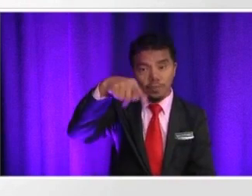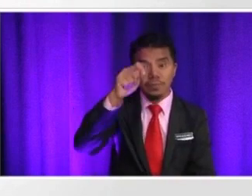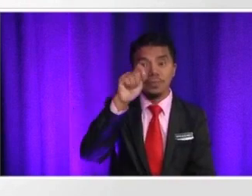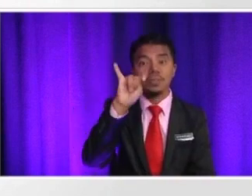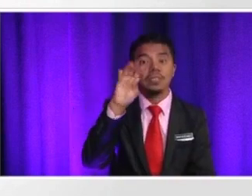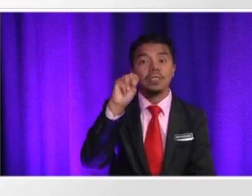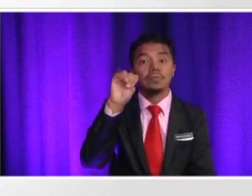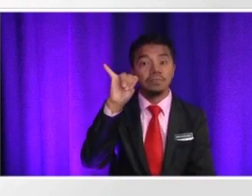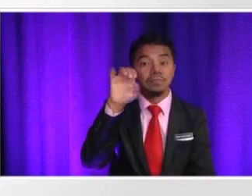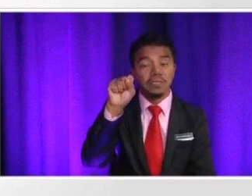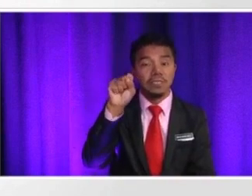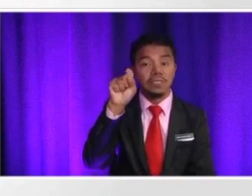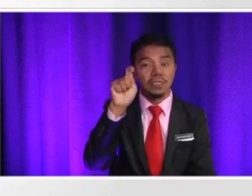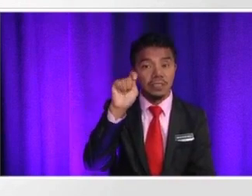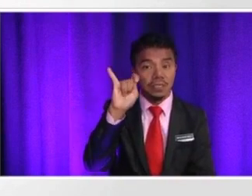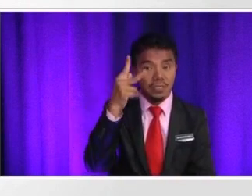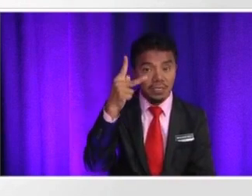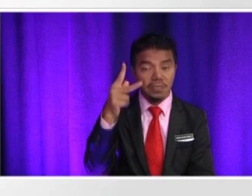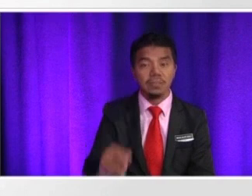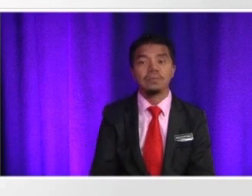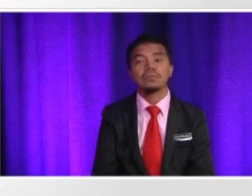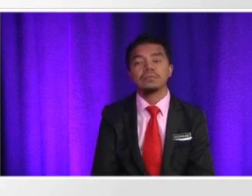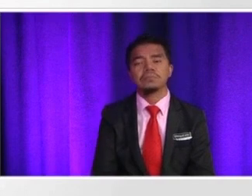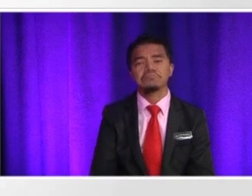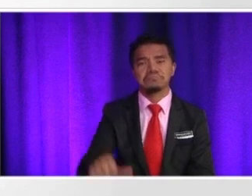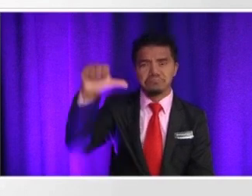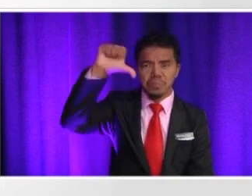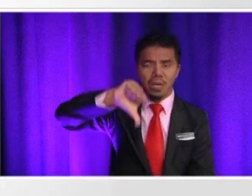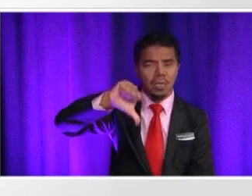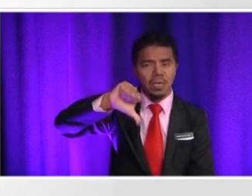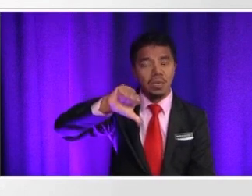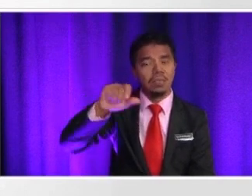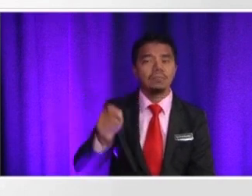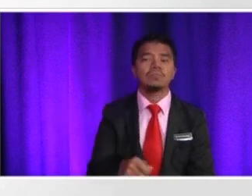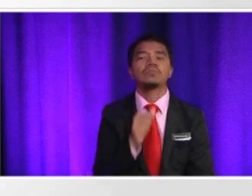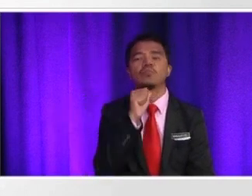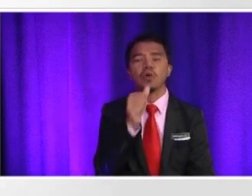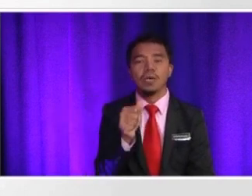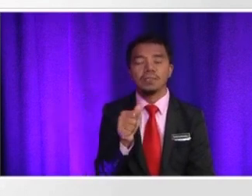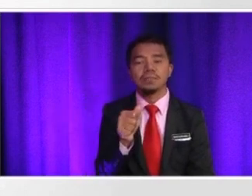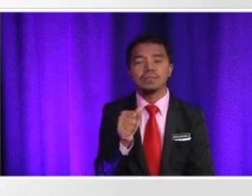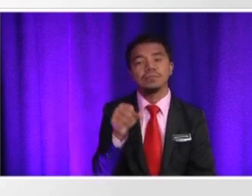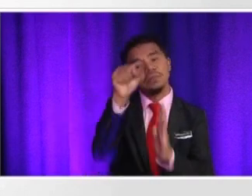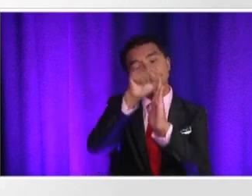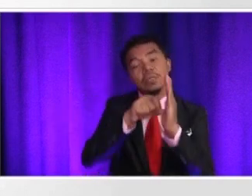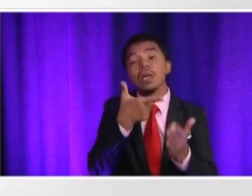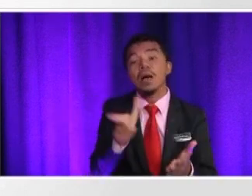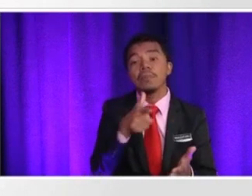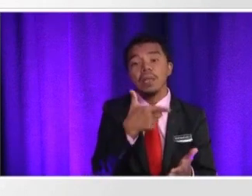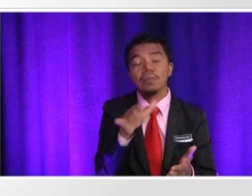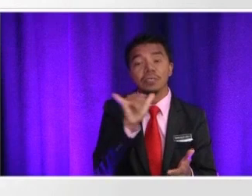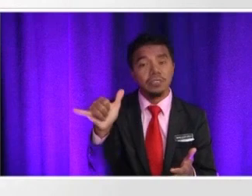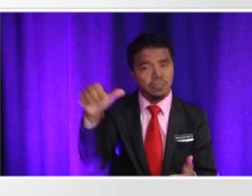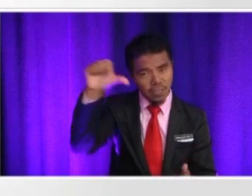mana? Dekat kegagalan itu adalah iktibar. Saya perlu yakin dan berani dengan tindakan yang saya